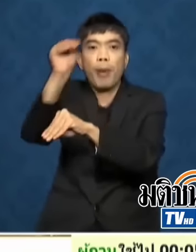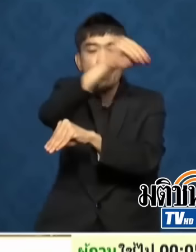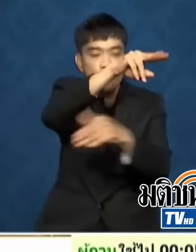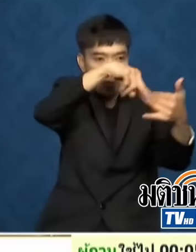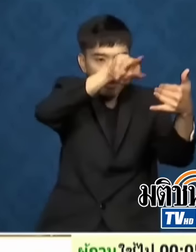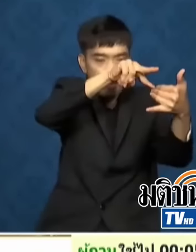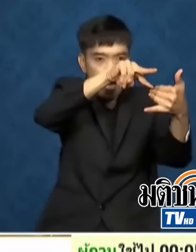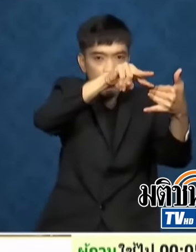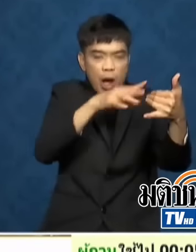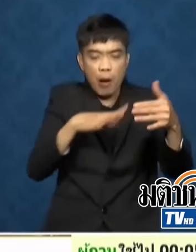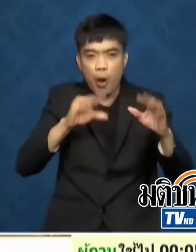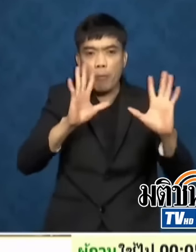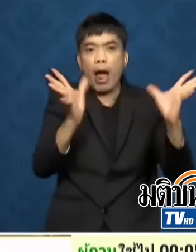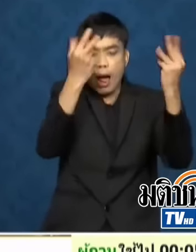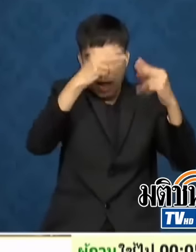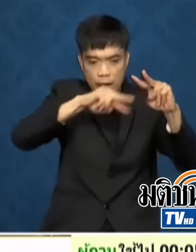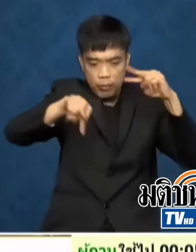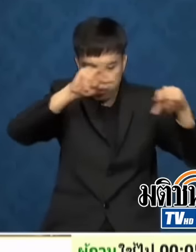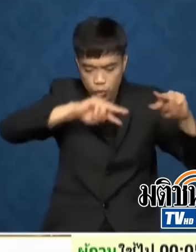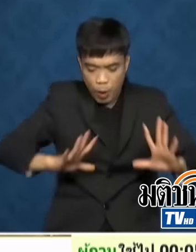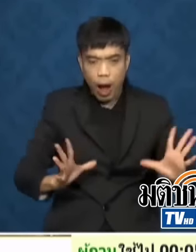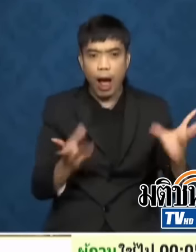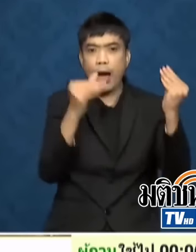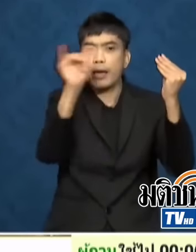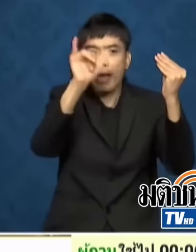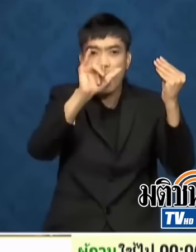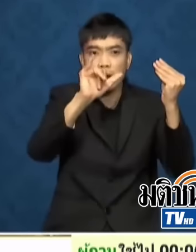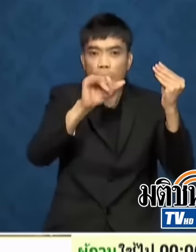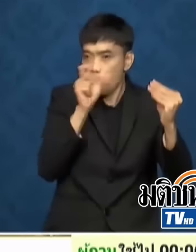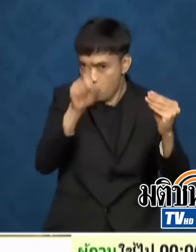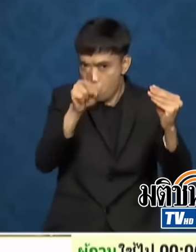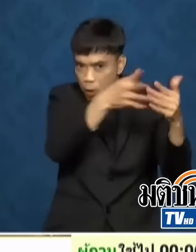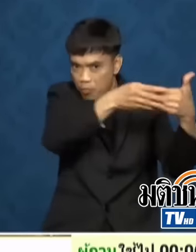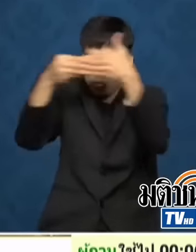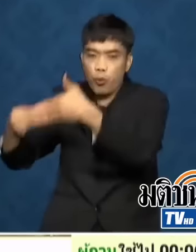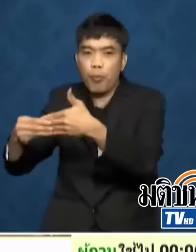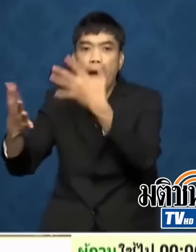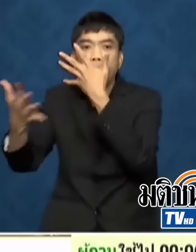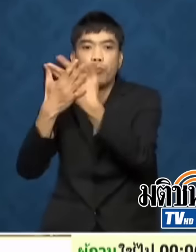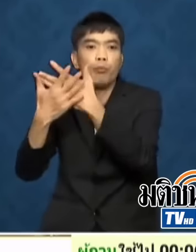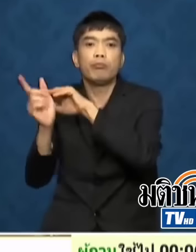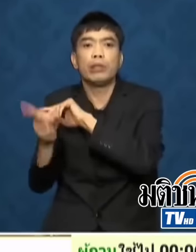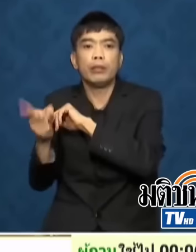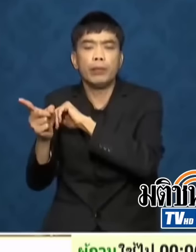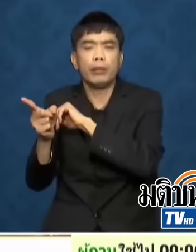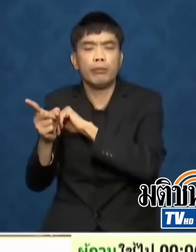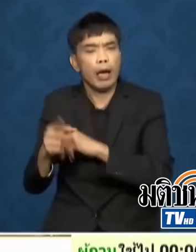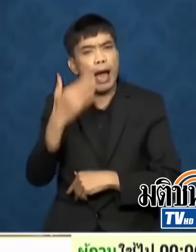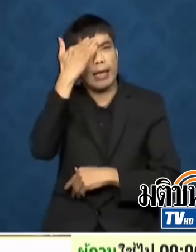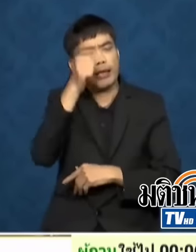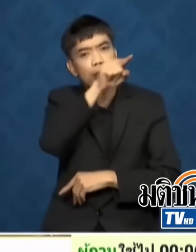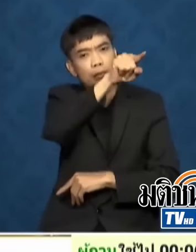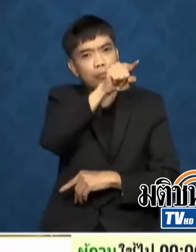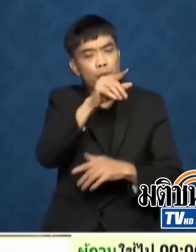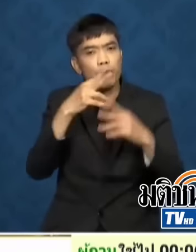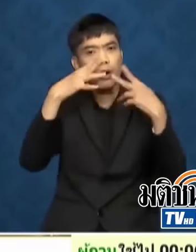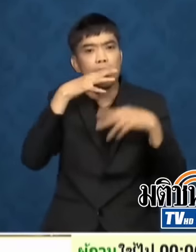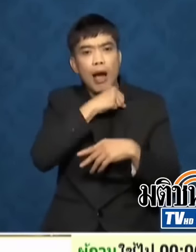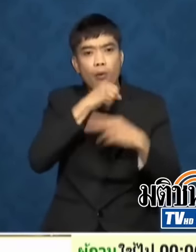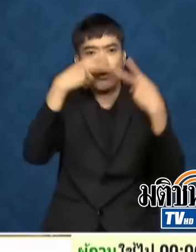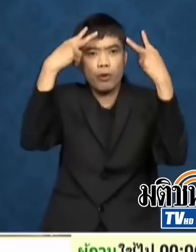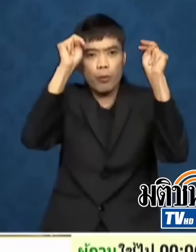จำมันร้ายแรงน้อยกว่ากรณีของท่านอดีตนายกรัฐมนตรีอย่างไรในแง่ของการอาการป่วยนะ